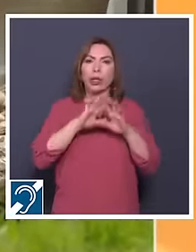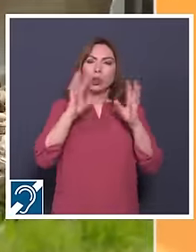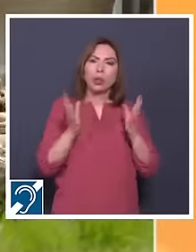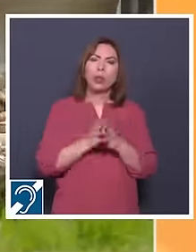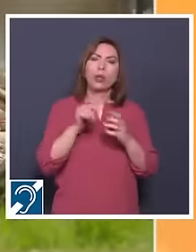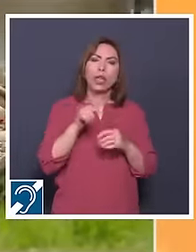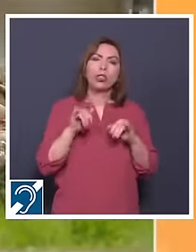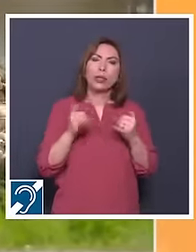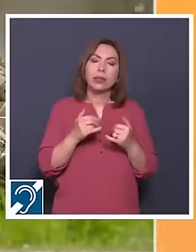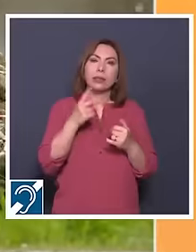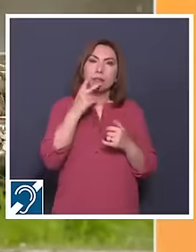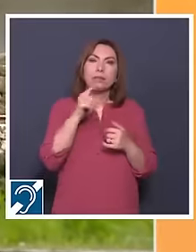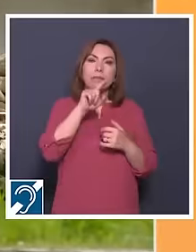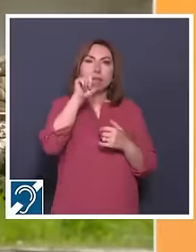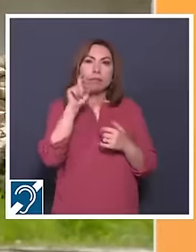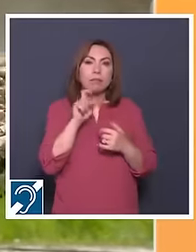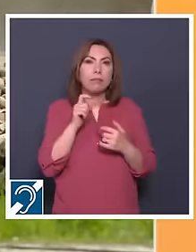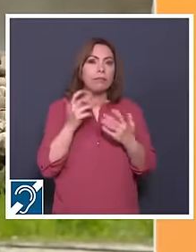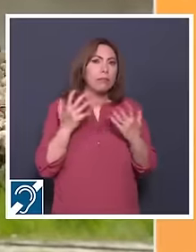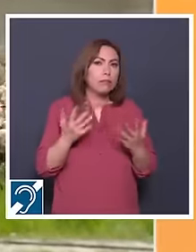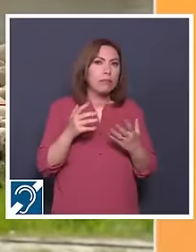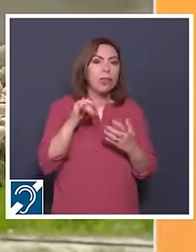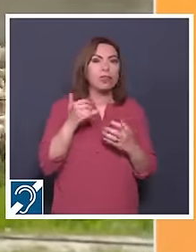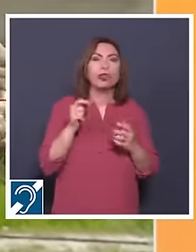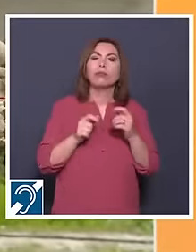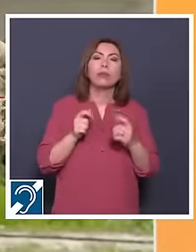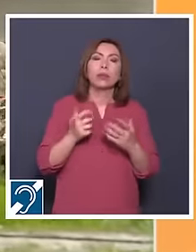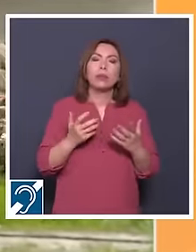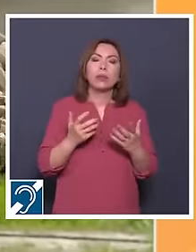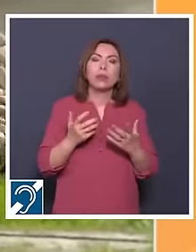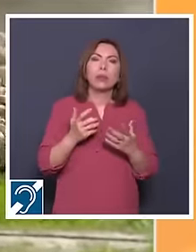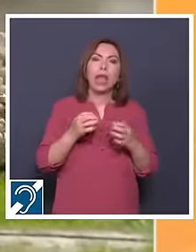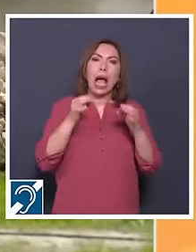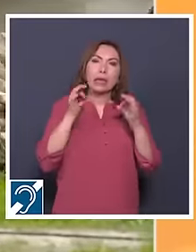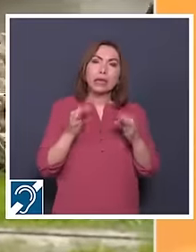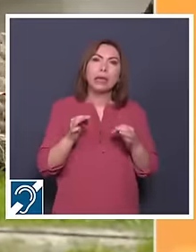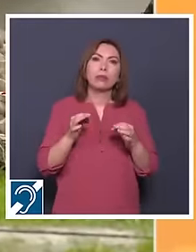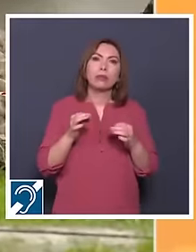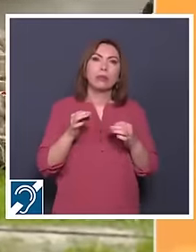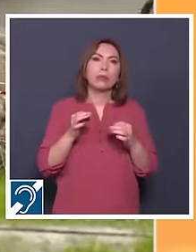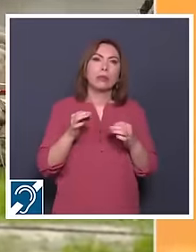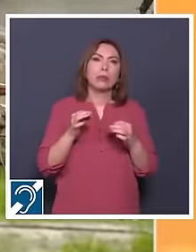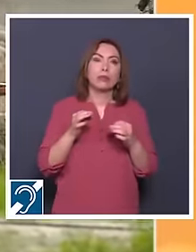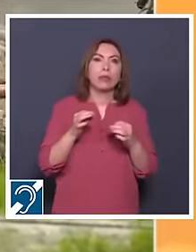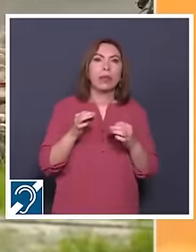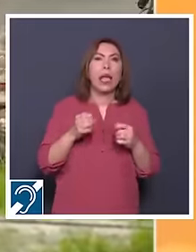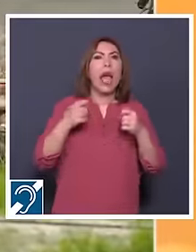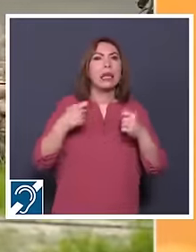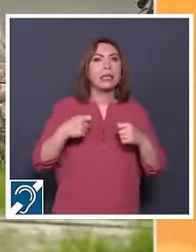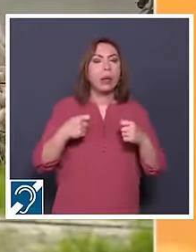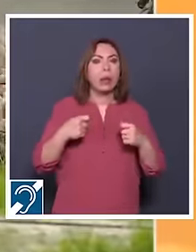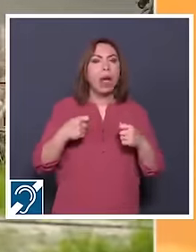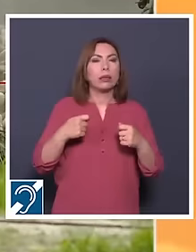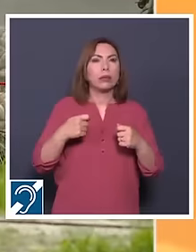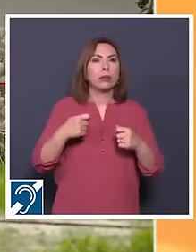situație ridică semne de întrebare și în ceea ce privește asigurările, atât asigurările obligatorii